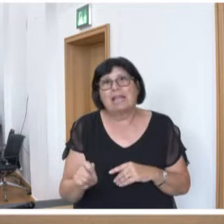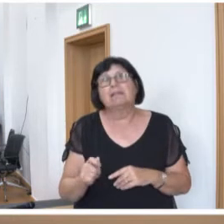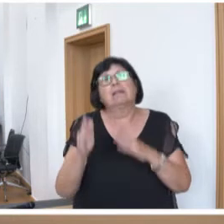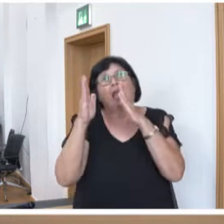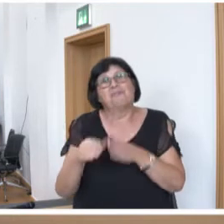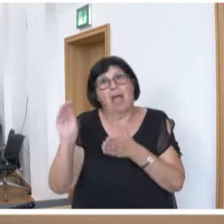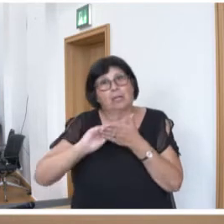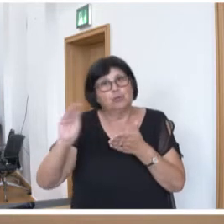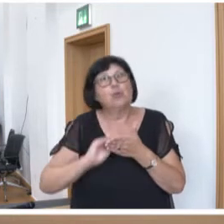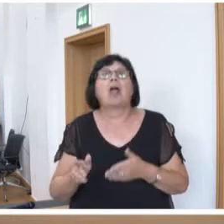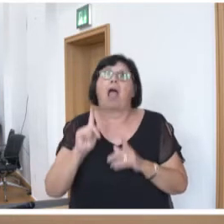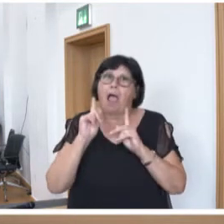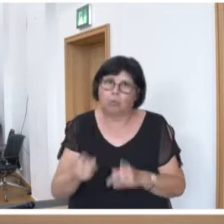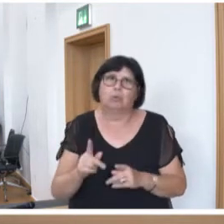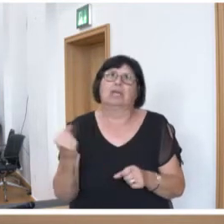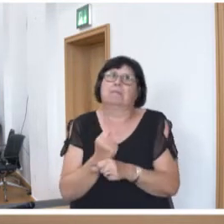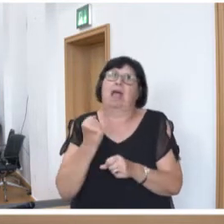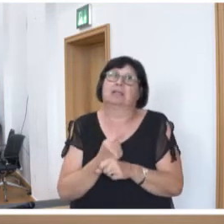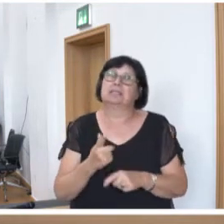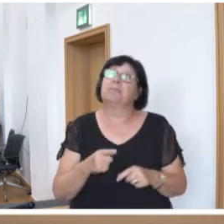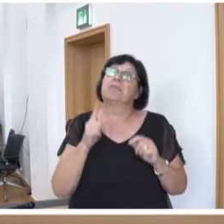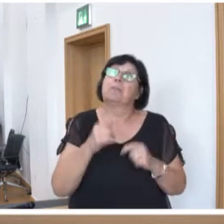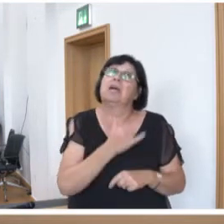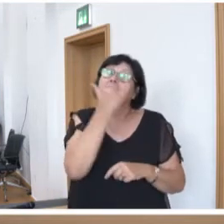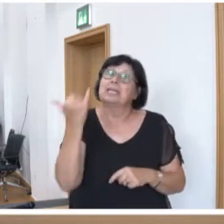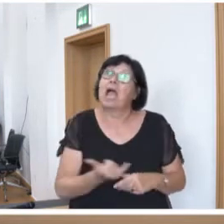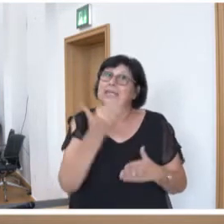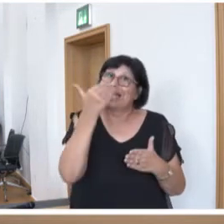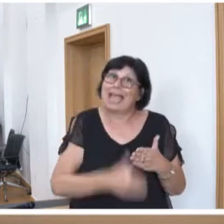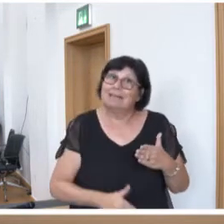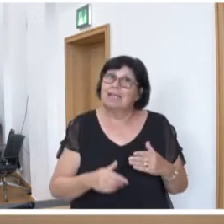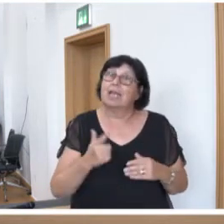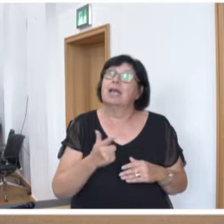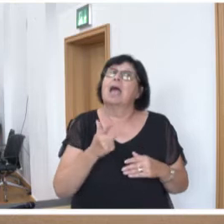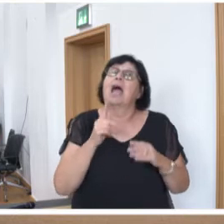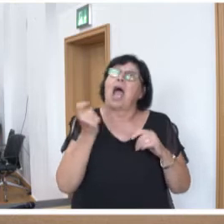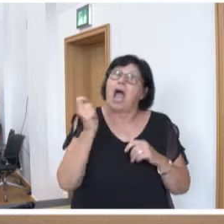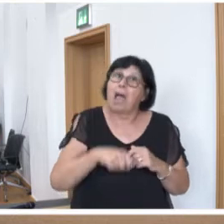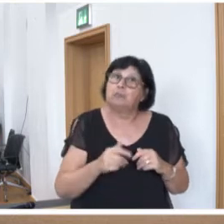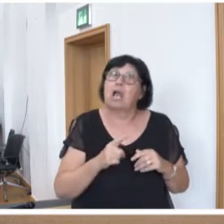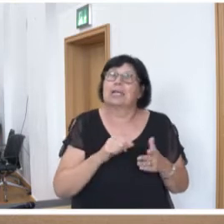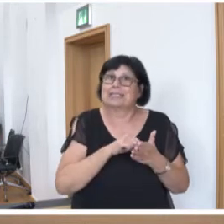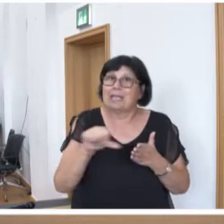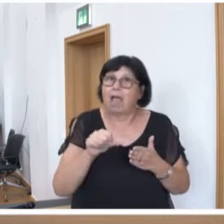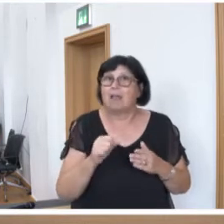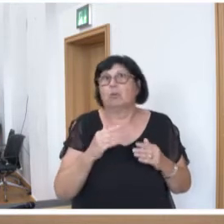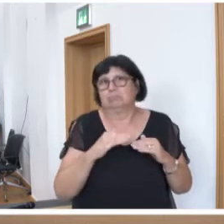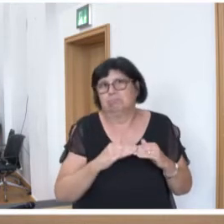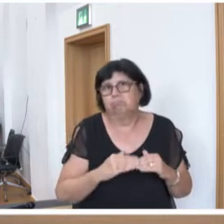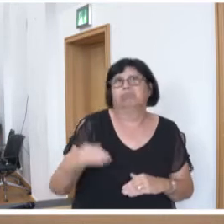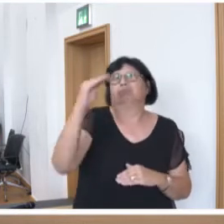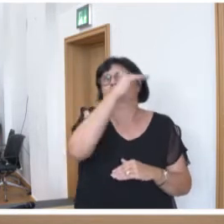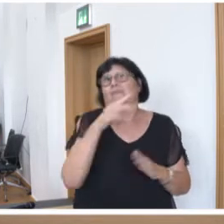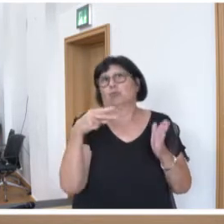FachschülerInnen wurde nachgeholt. Die am Jahresende zu erwartenden steigenden Abschlagszahlungen machen vielen Sorgen. Und auch